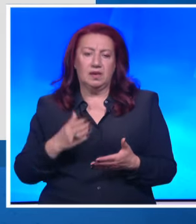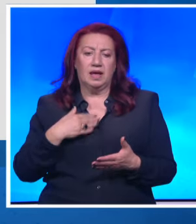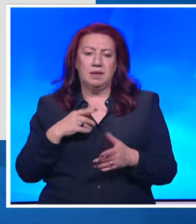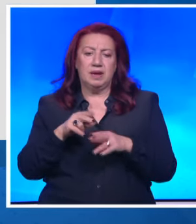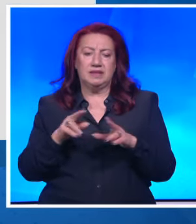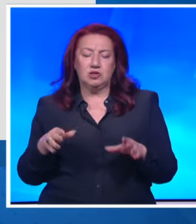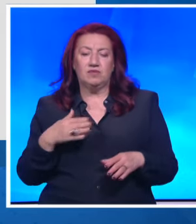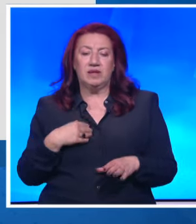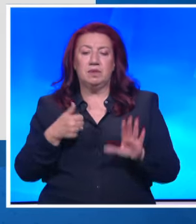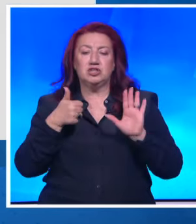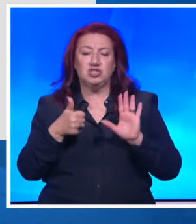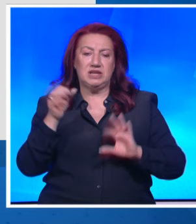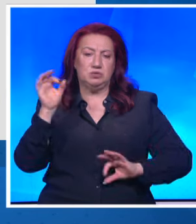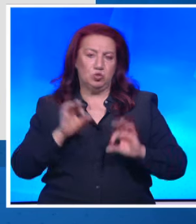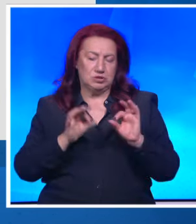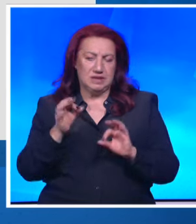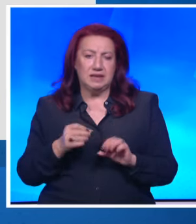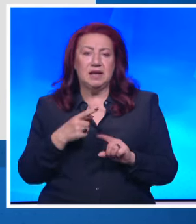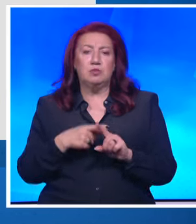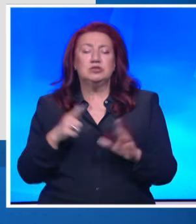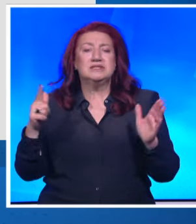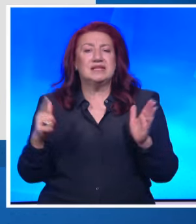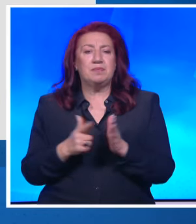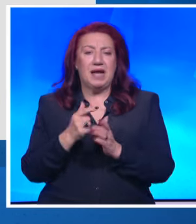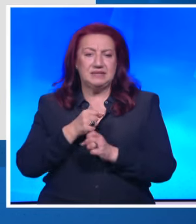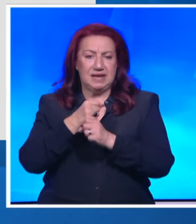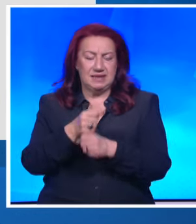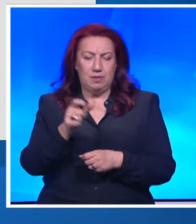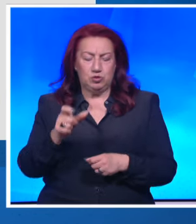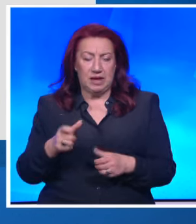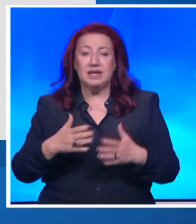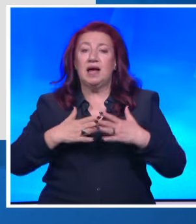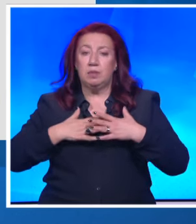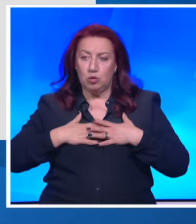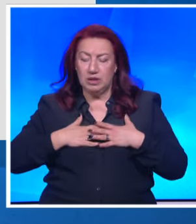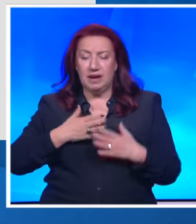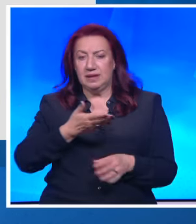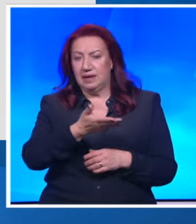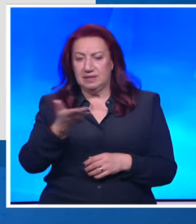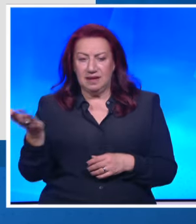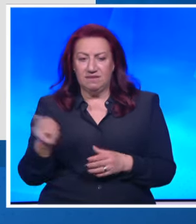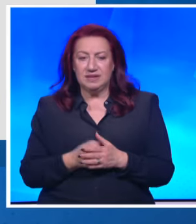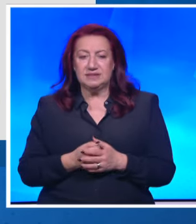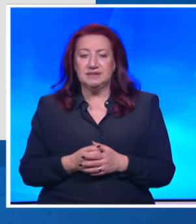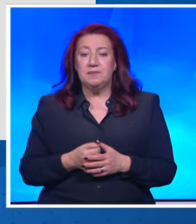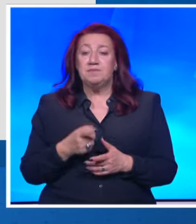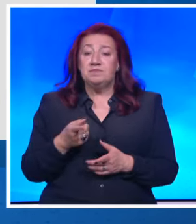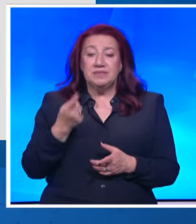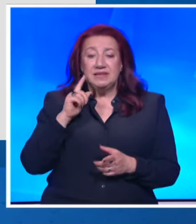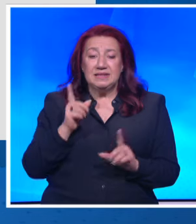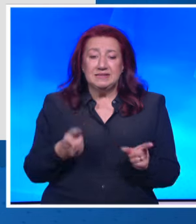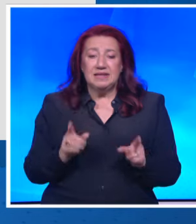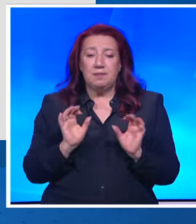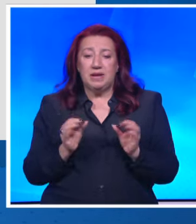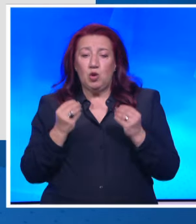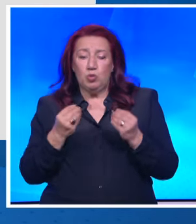гласувалите и 17 народни представители в следващия парламент. Това се случи заради вас. Не знам дали е хубаво да носиш отговорност, но аз я